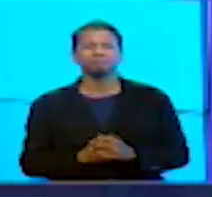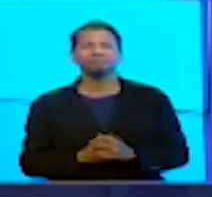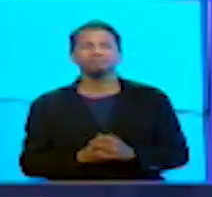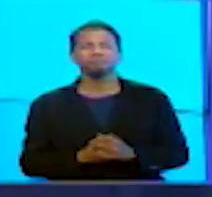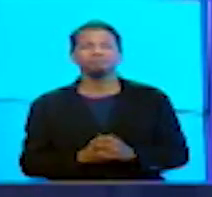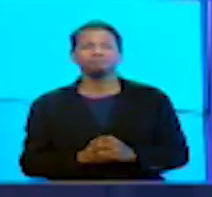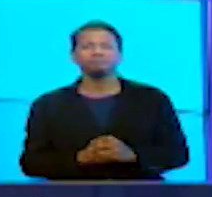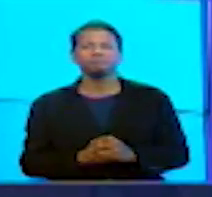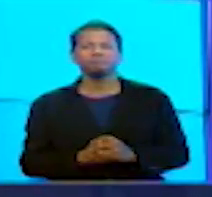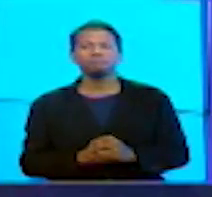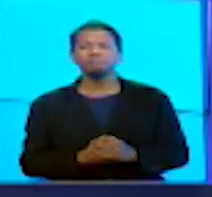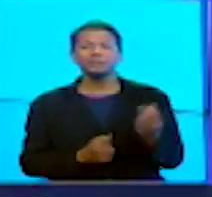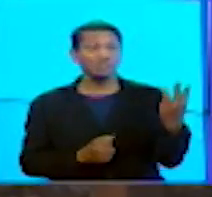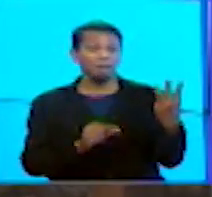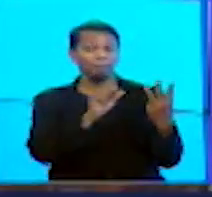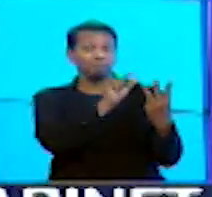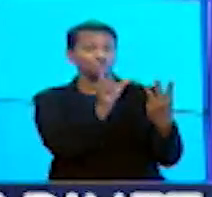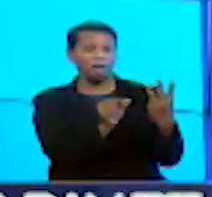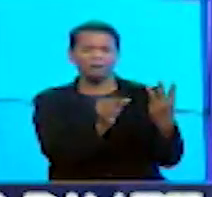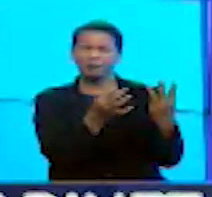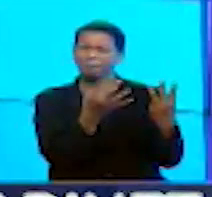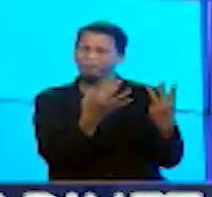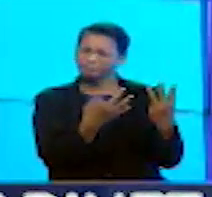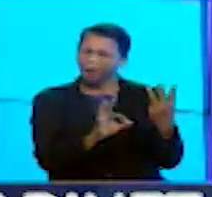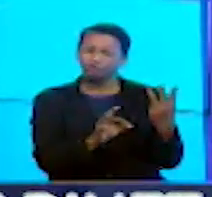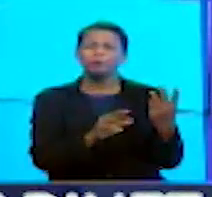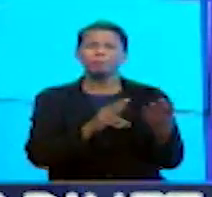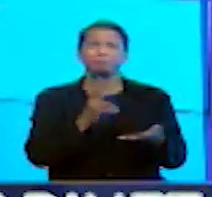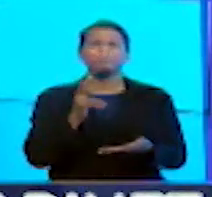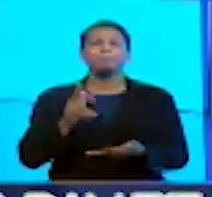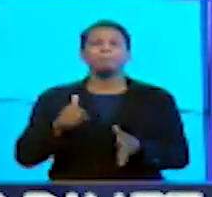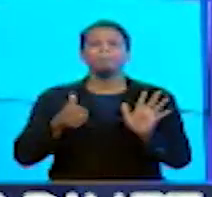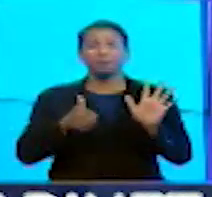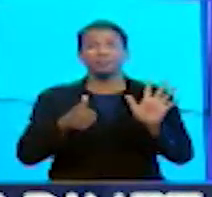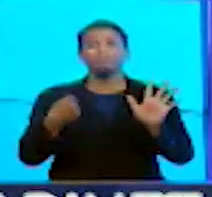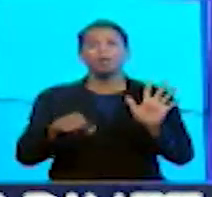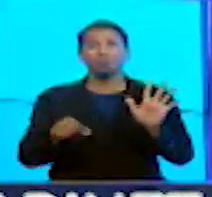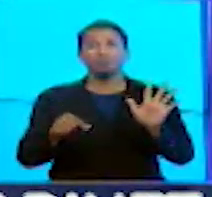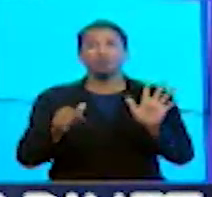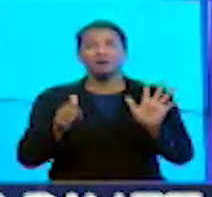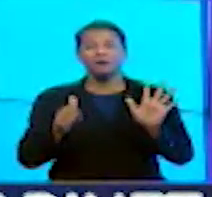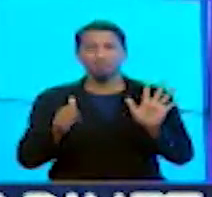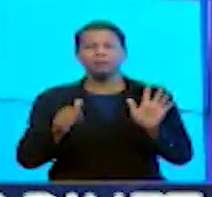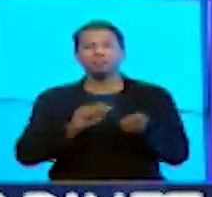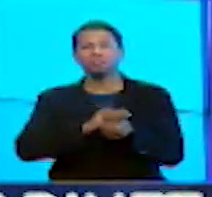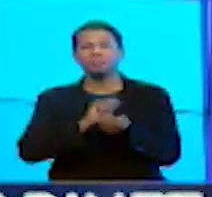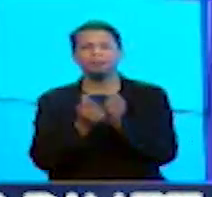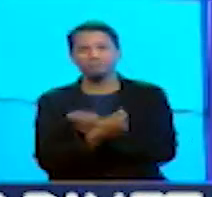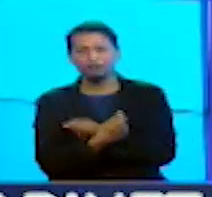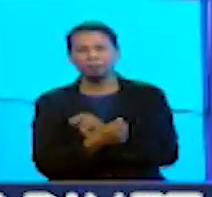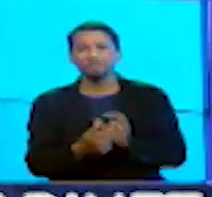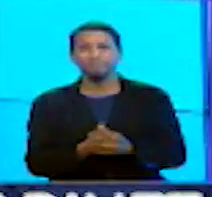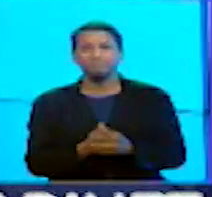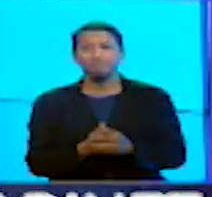Baru 3 bulan Presiden Joko Widodo melantik 6 menteri baru hasil reshuffle kabinet pasca setahun periode kedua kepemimpinannya. Kini